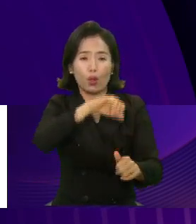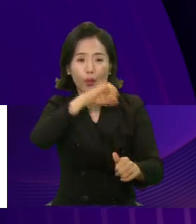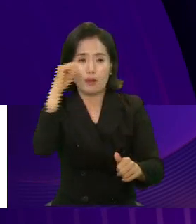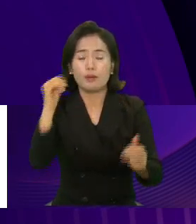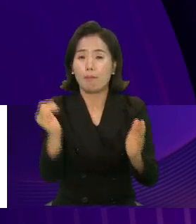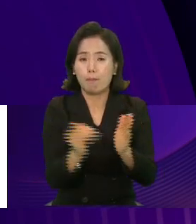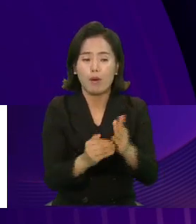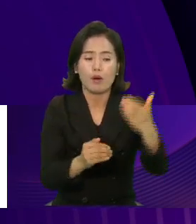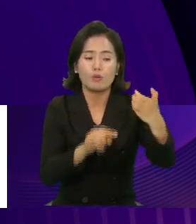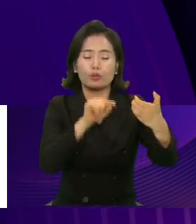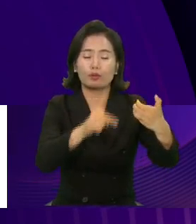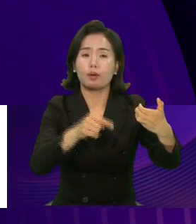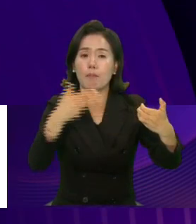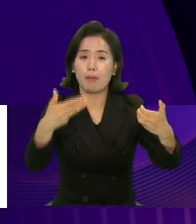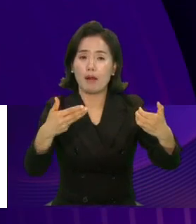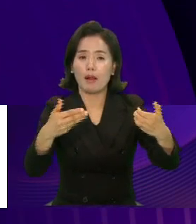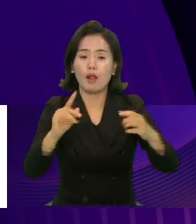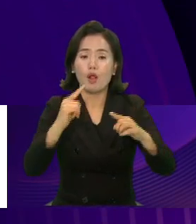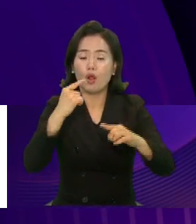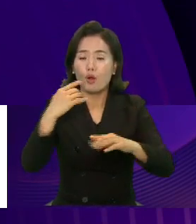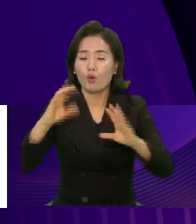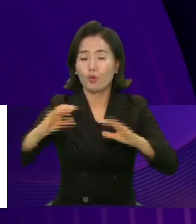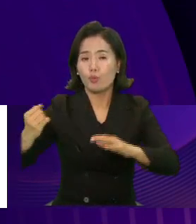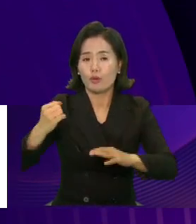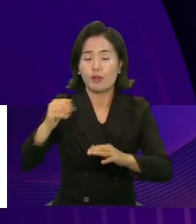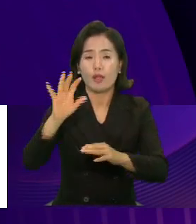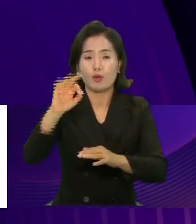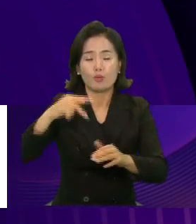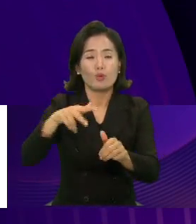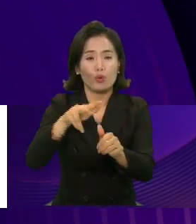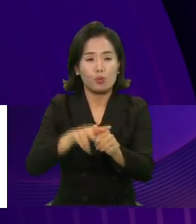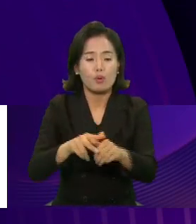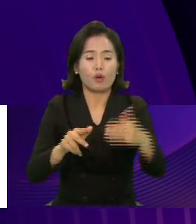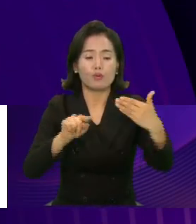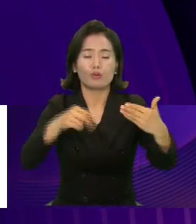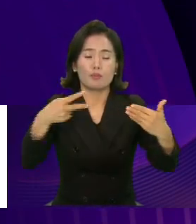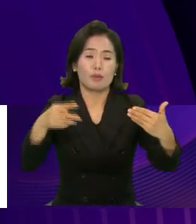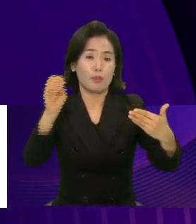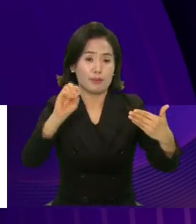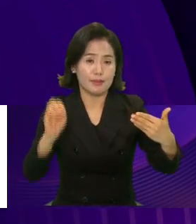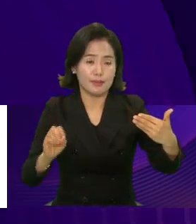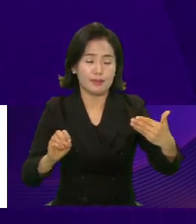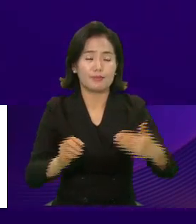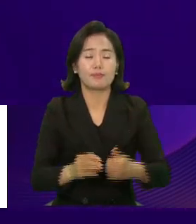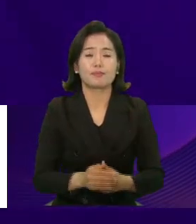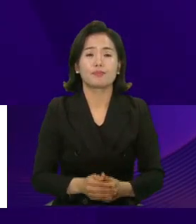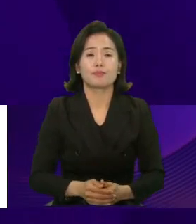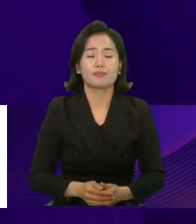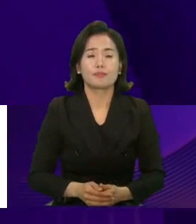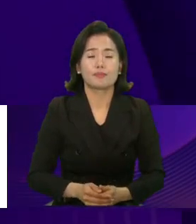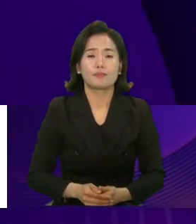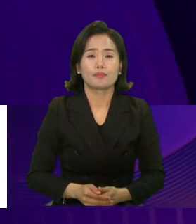당선됐습니다. 90.8%, 국민의힘 김형주 후보는 9.2% 득표합니다.